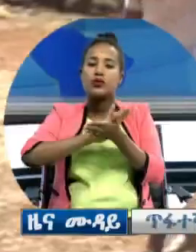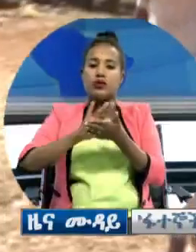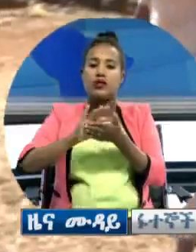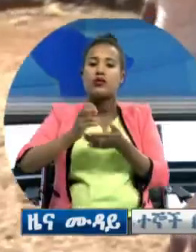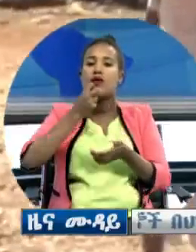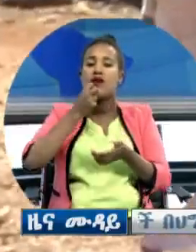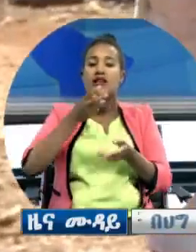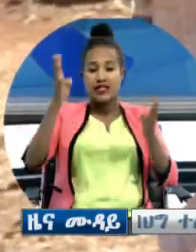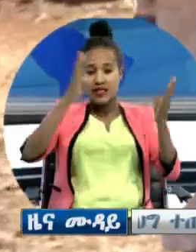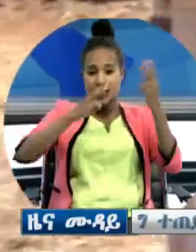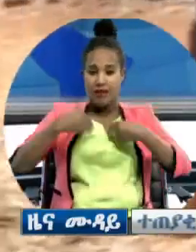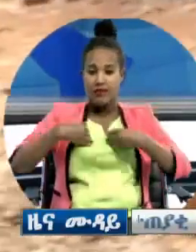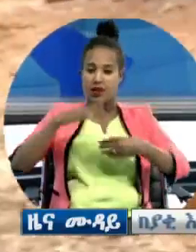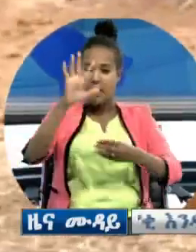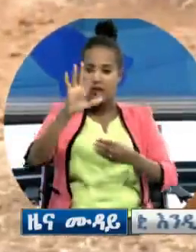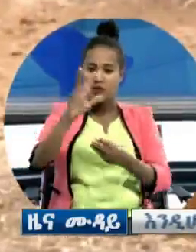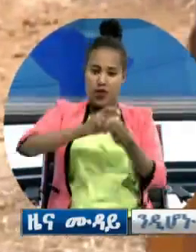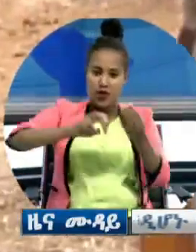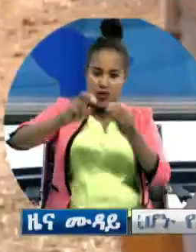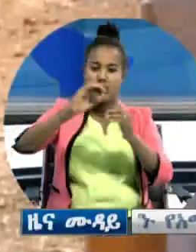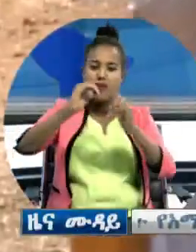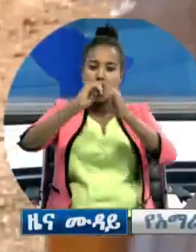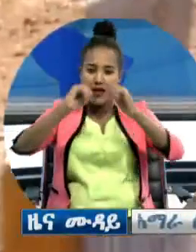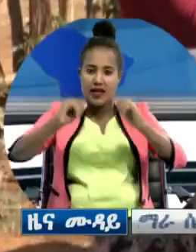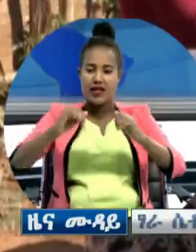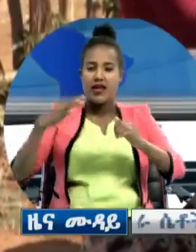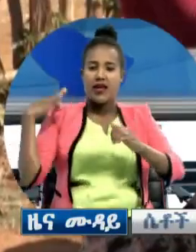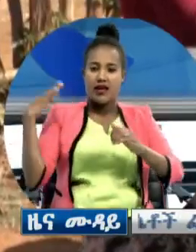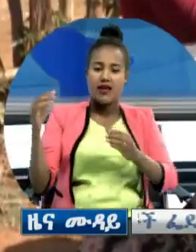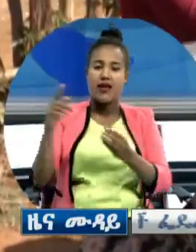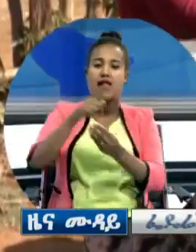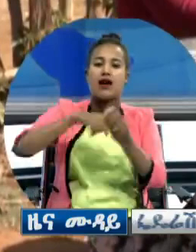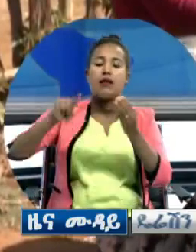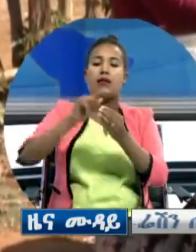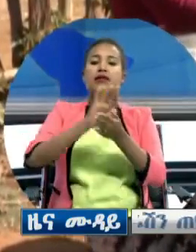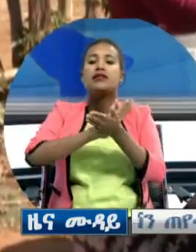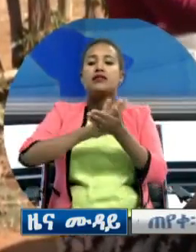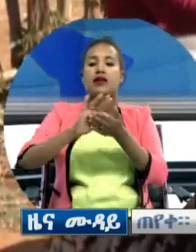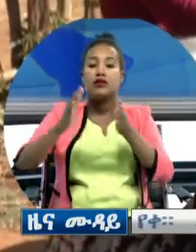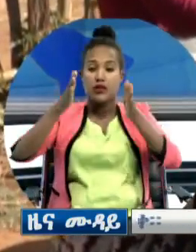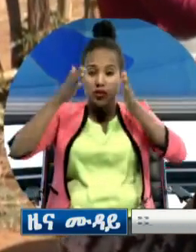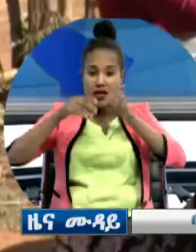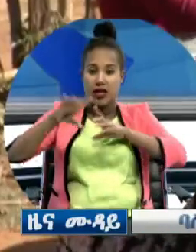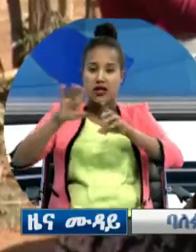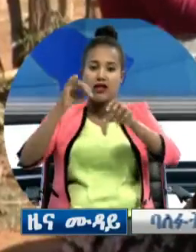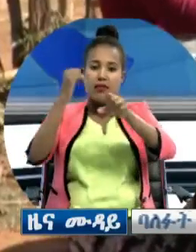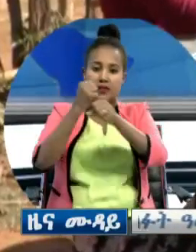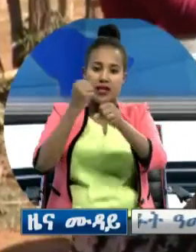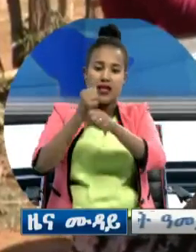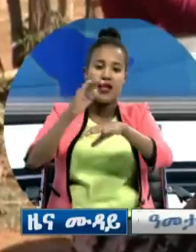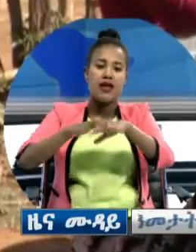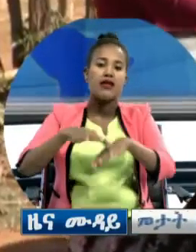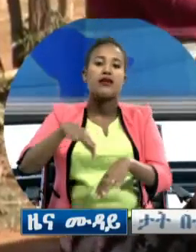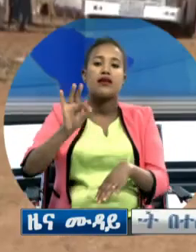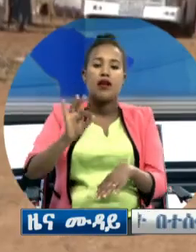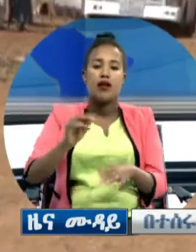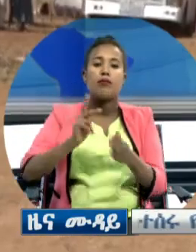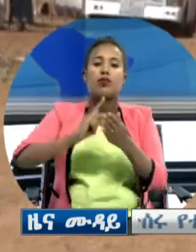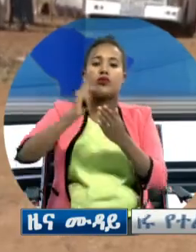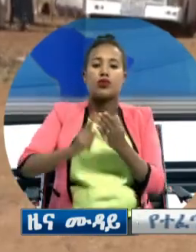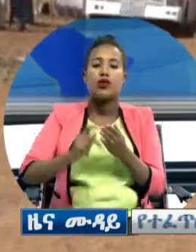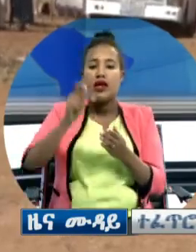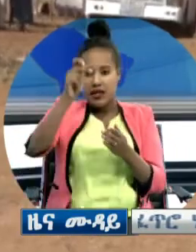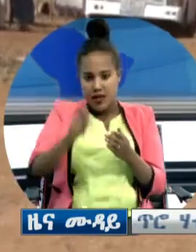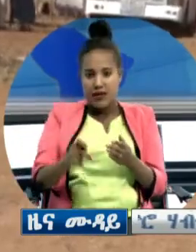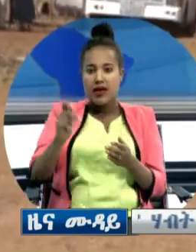ችግር ያለባቸውን 5 ወረዳዎች በመለየት የግልና የአካባቢ ንጽህና ትኩረት ያደረገ ስራ በመስራት ላይ ይገኛል። ፕሮጀክቱ በደብረ